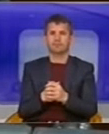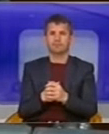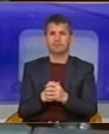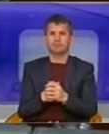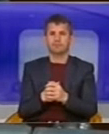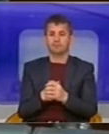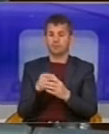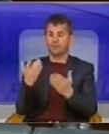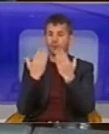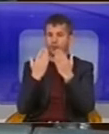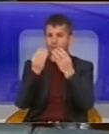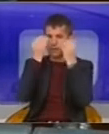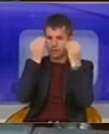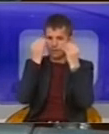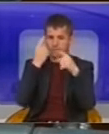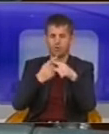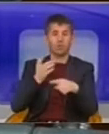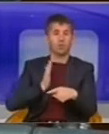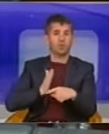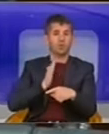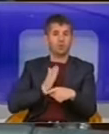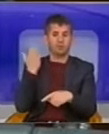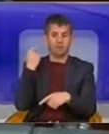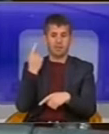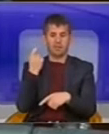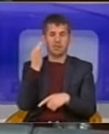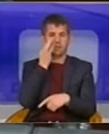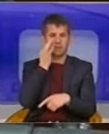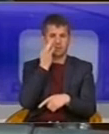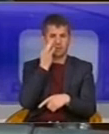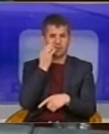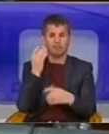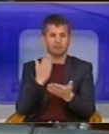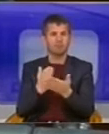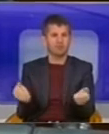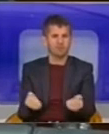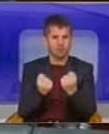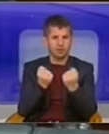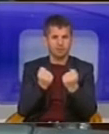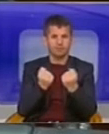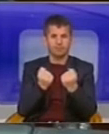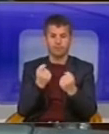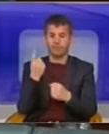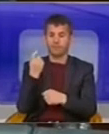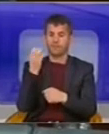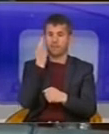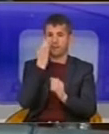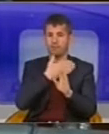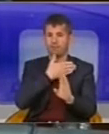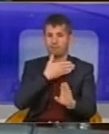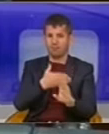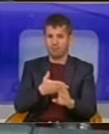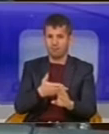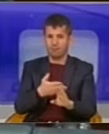gjendja në arsim dhe kultur para 100 dite ka qenë e rëndë. Gjatë këtyre 100 dite, në këta